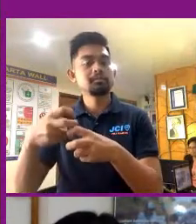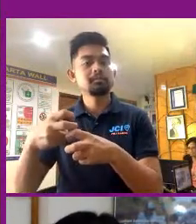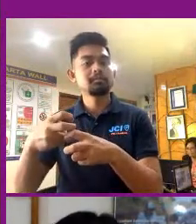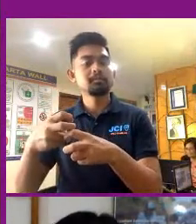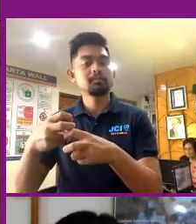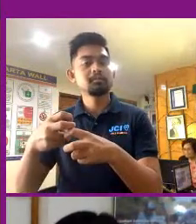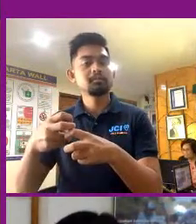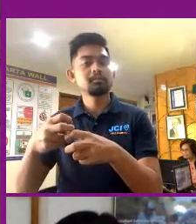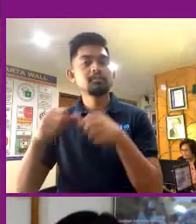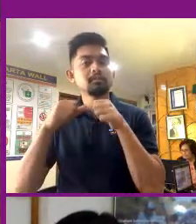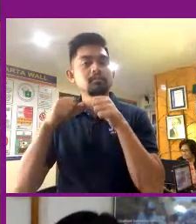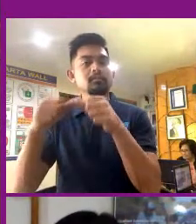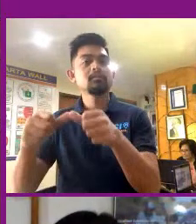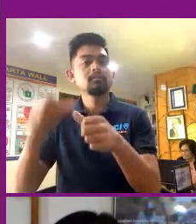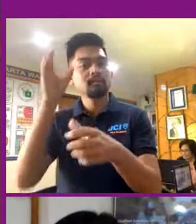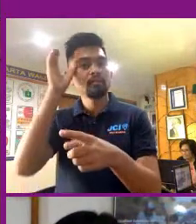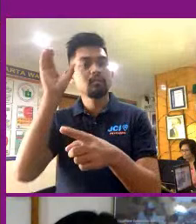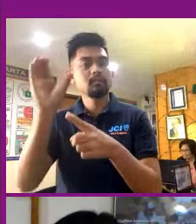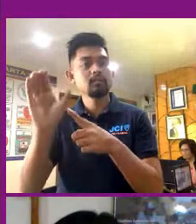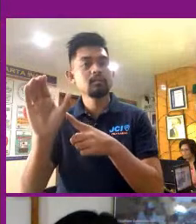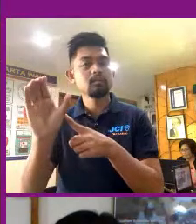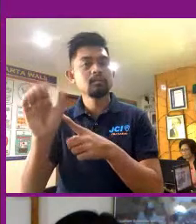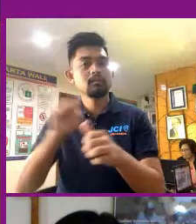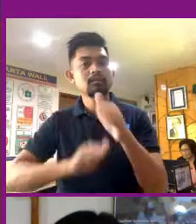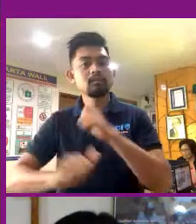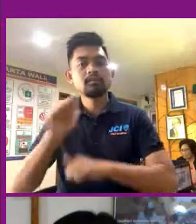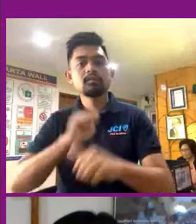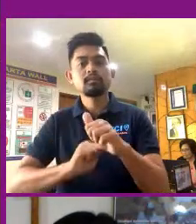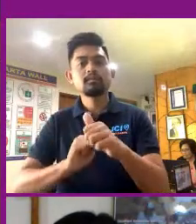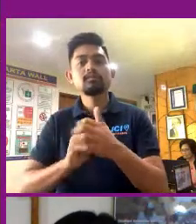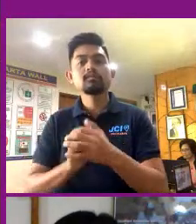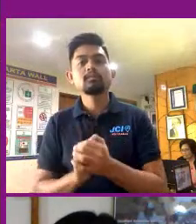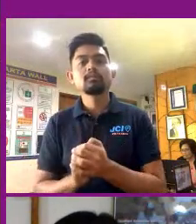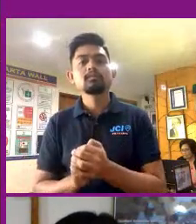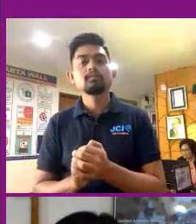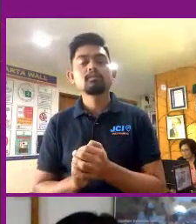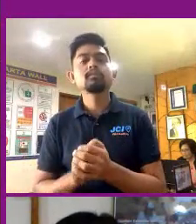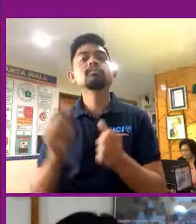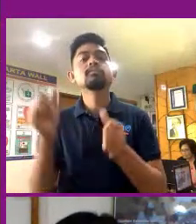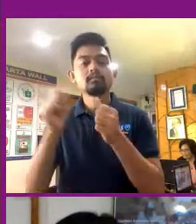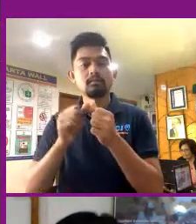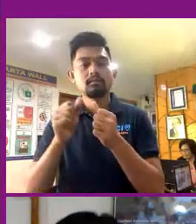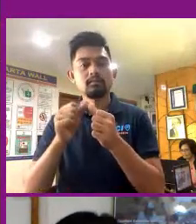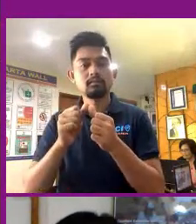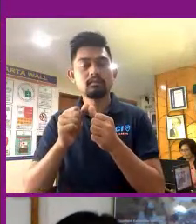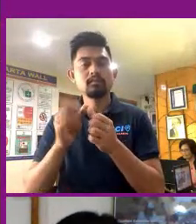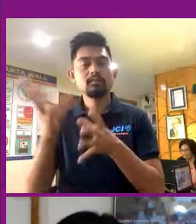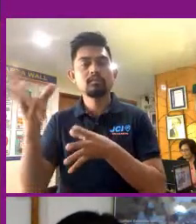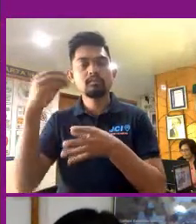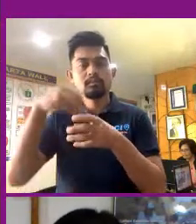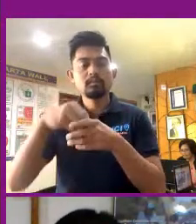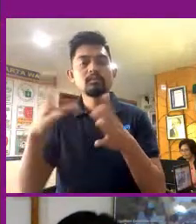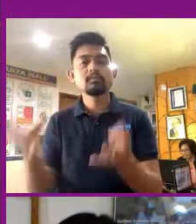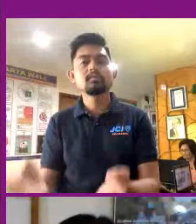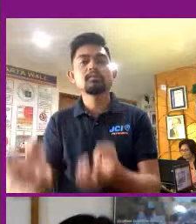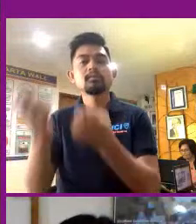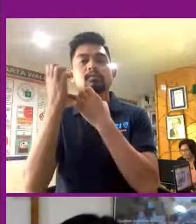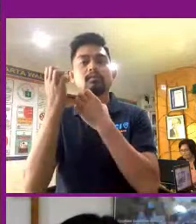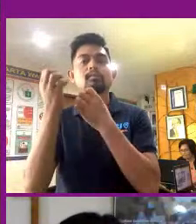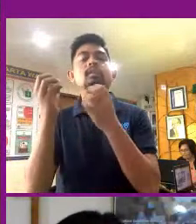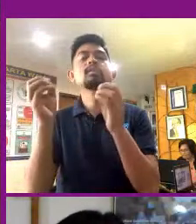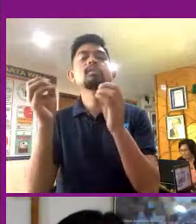lot of institutions that perpetuate gender biases. Also, include and encourage